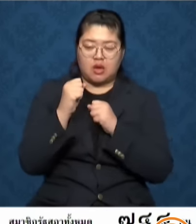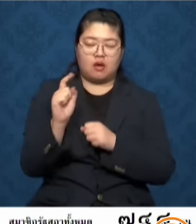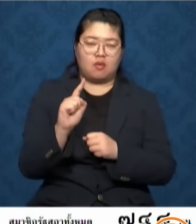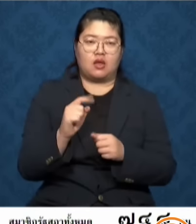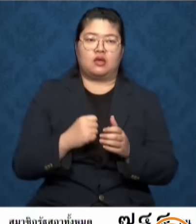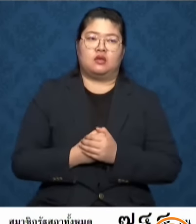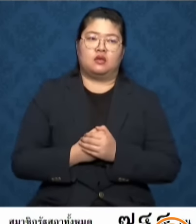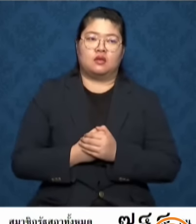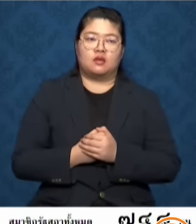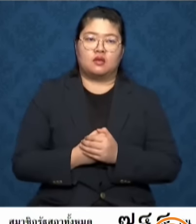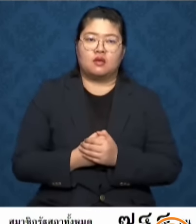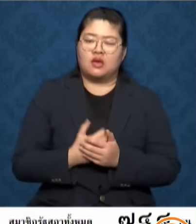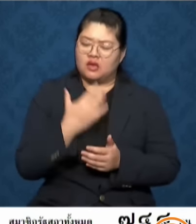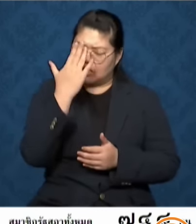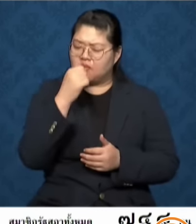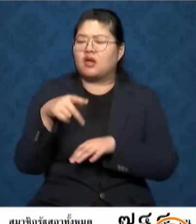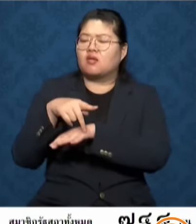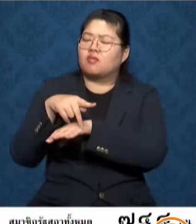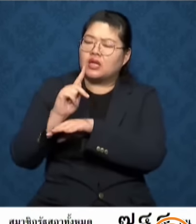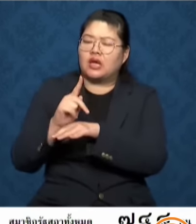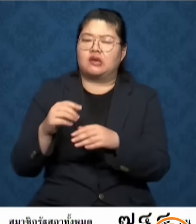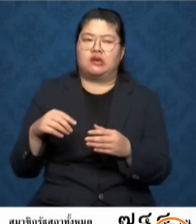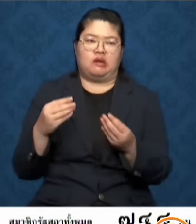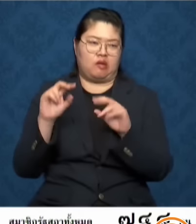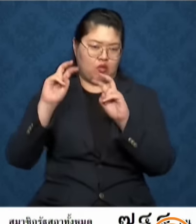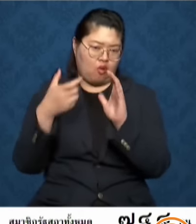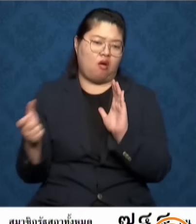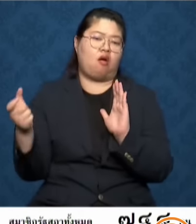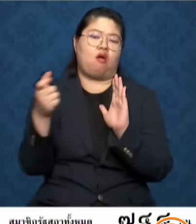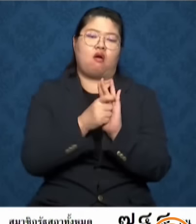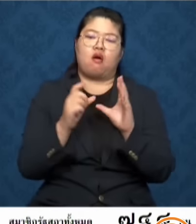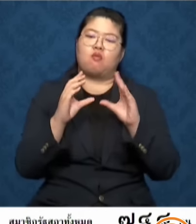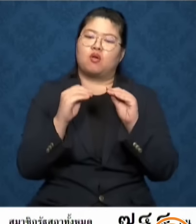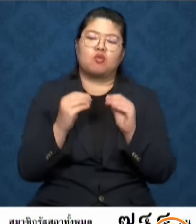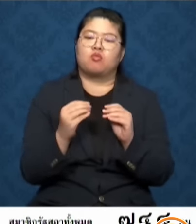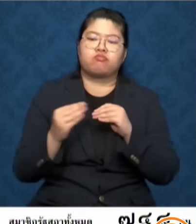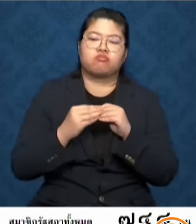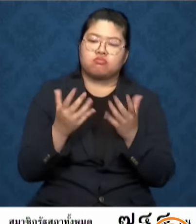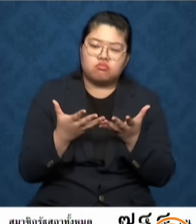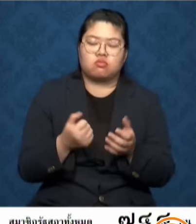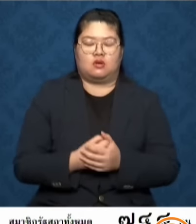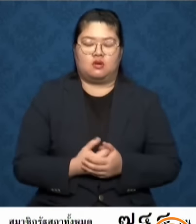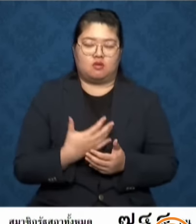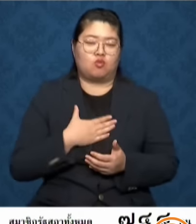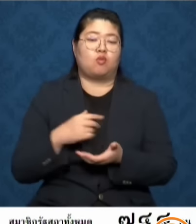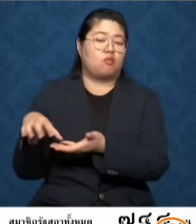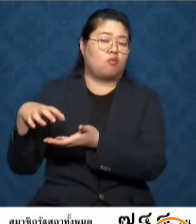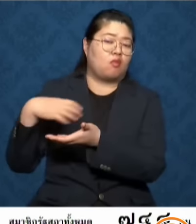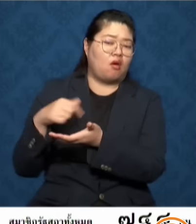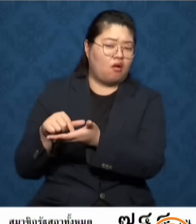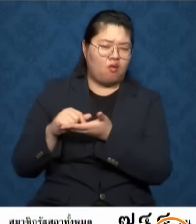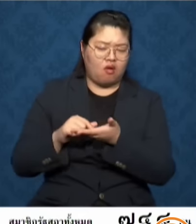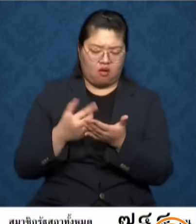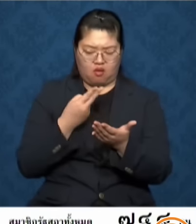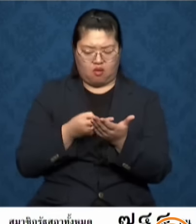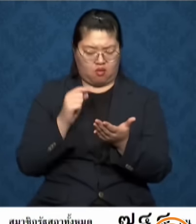ไปผมกไดรบข้มูล แล้วกไดรทร